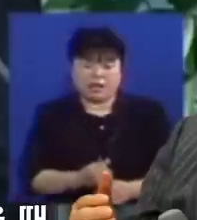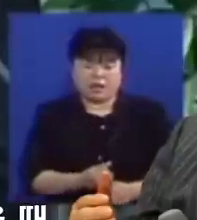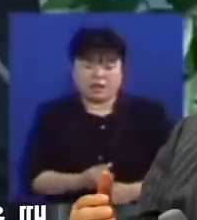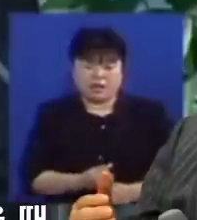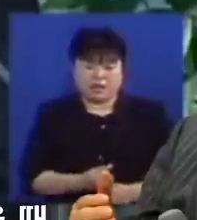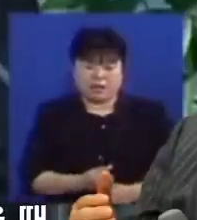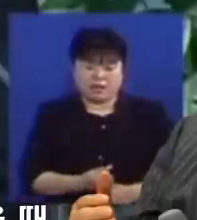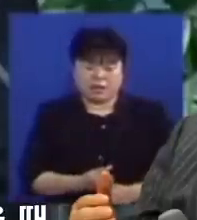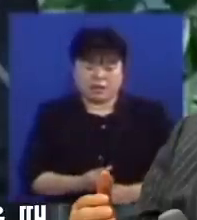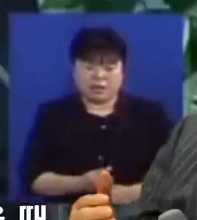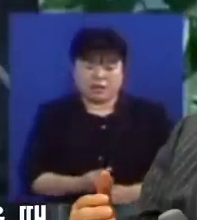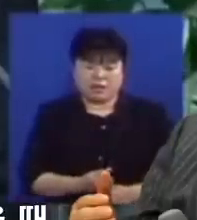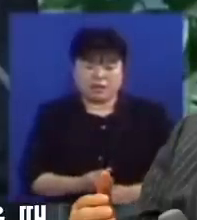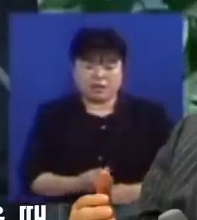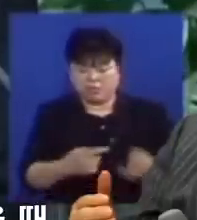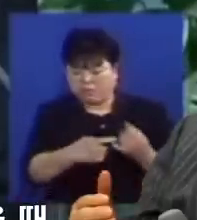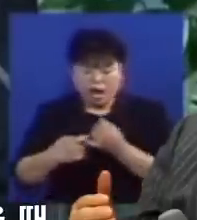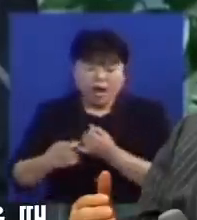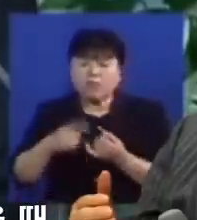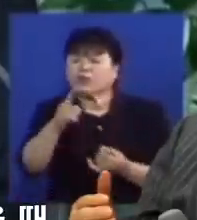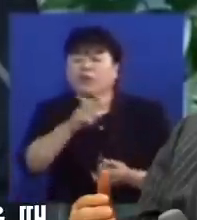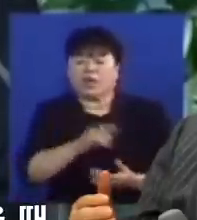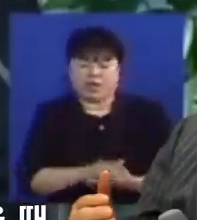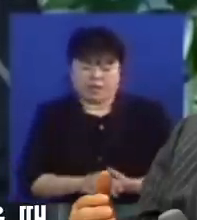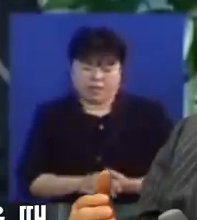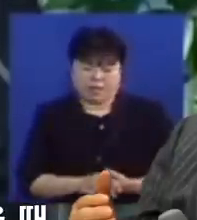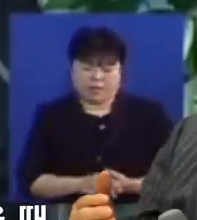율락여처럼 몸을 팔아야 되고,